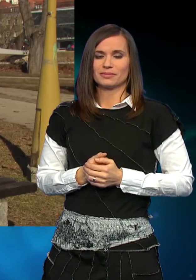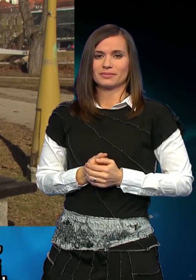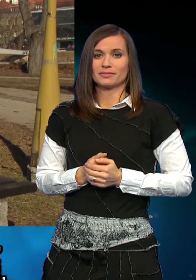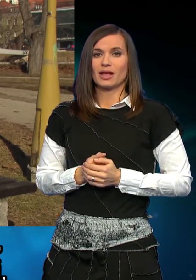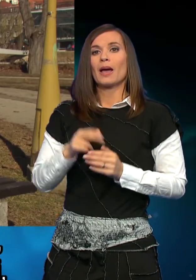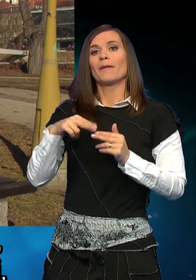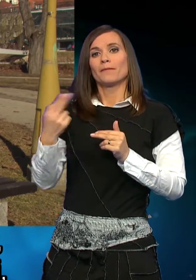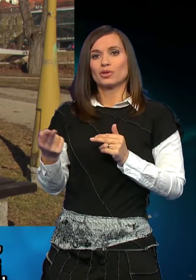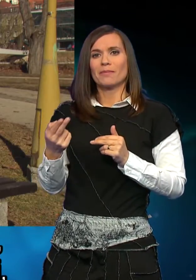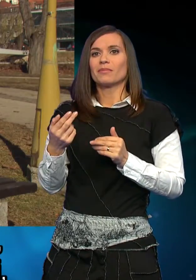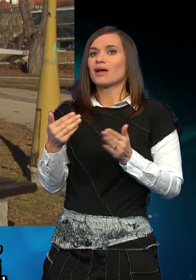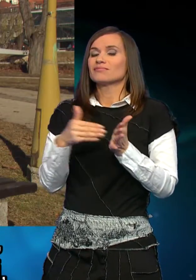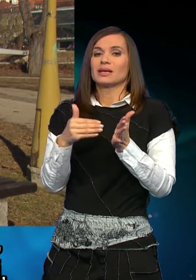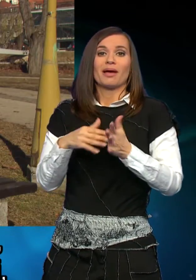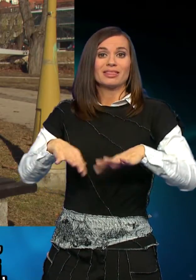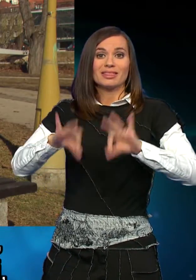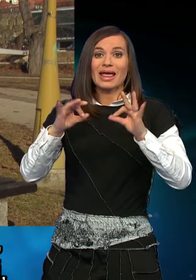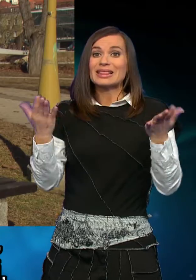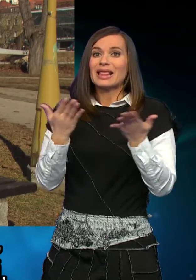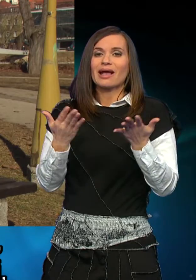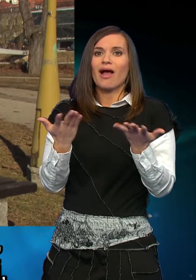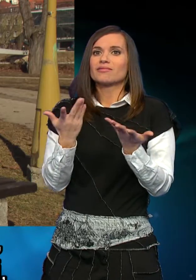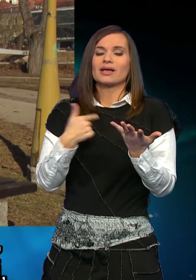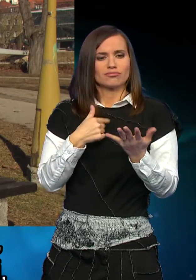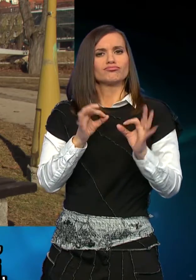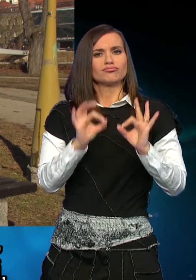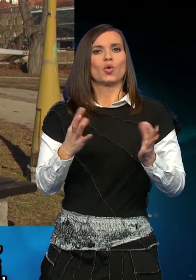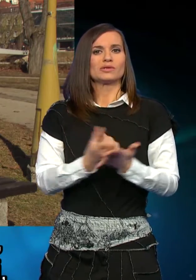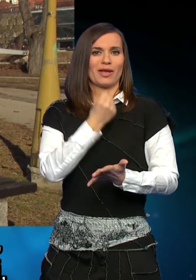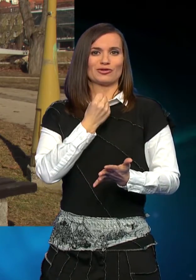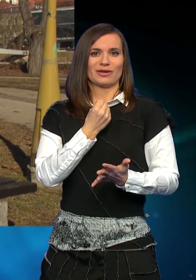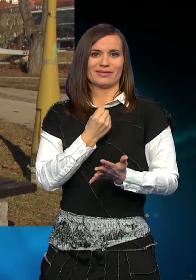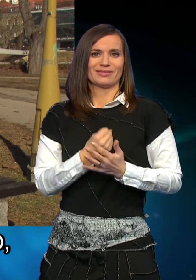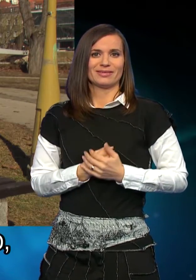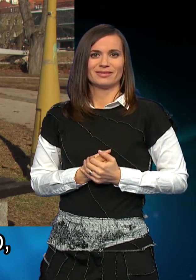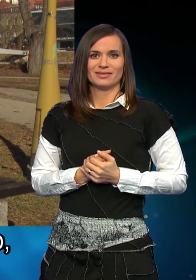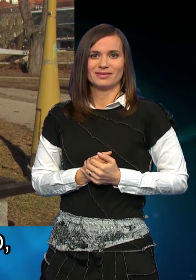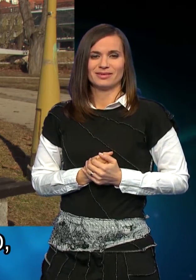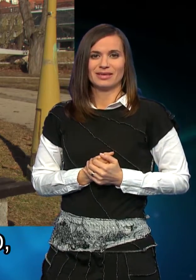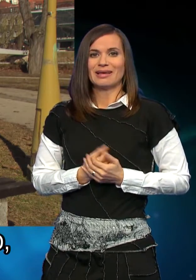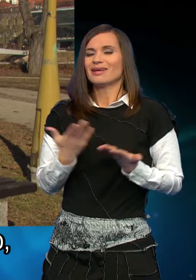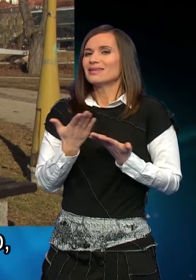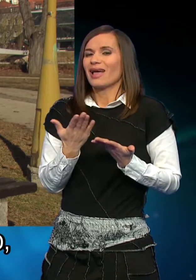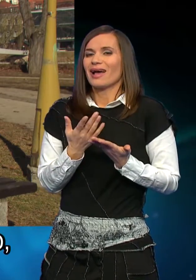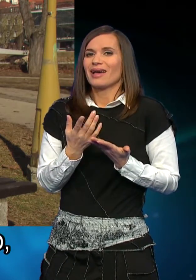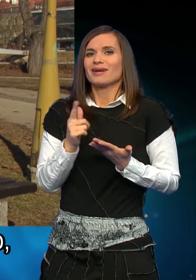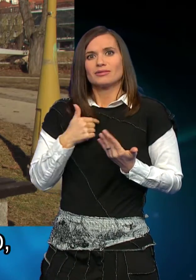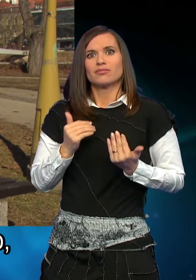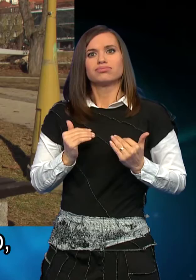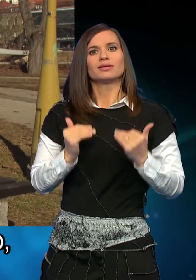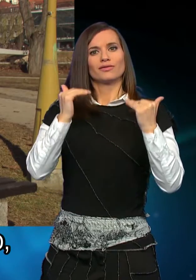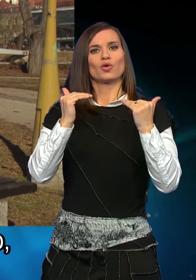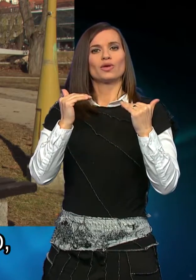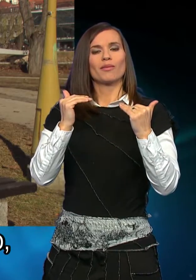Potem pa najti nekaj, v čemer smo uspešni. V čemer se dvigujemo, da